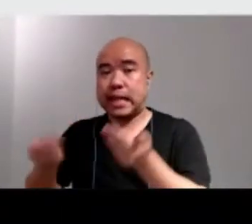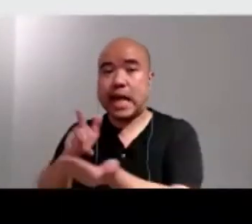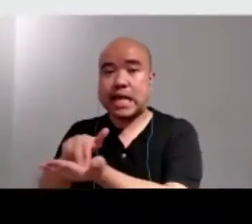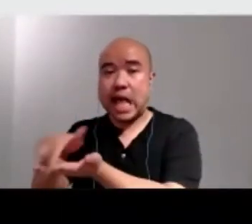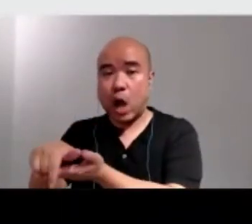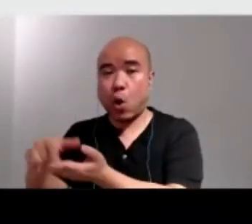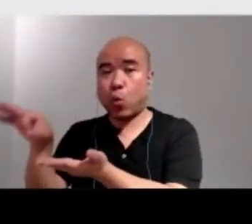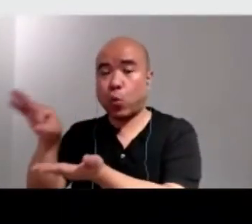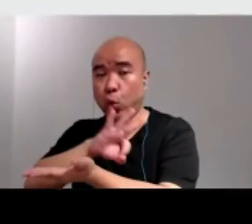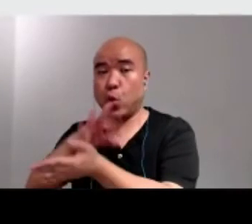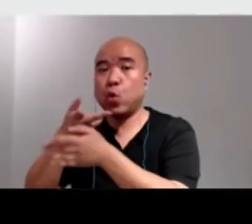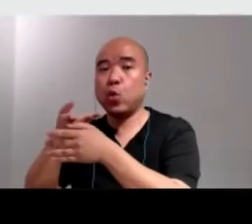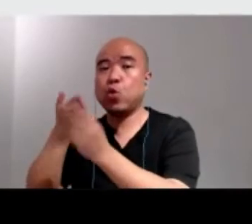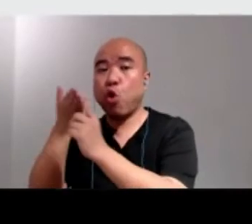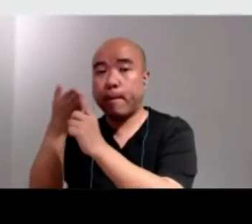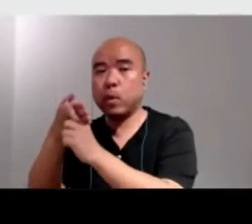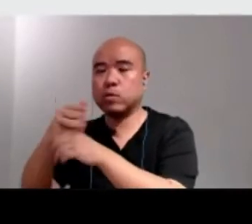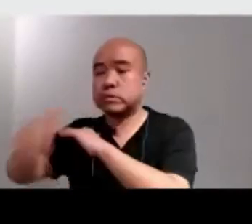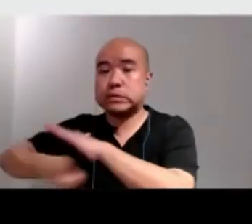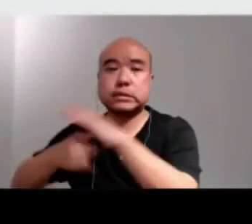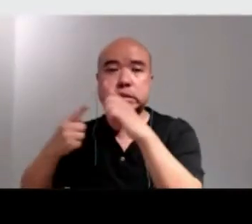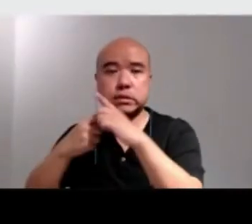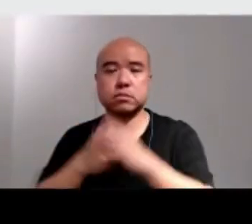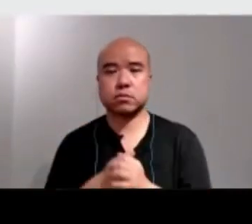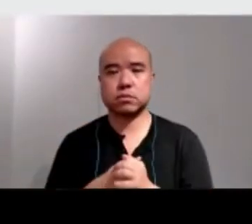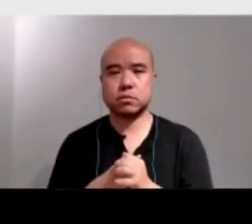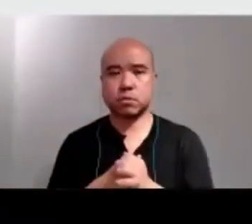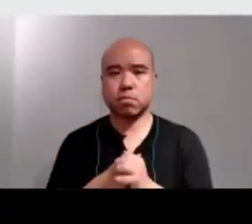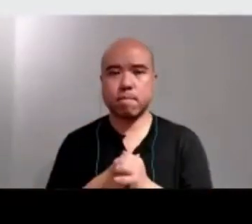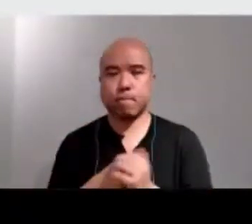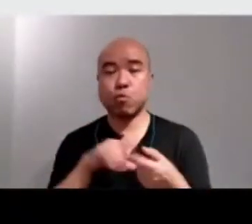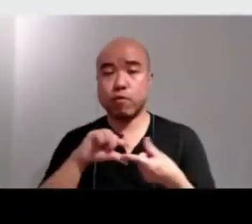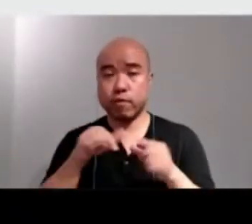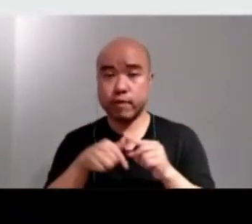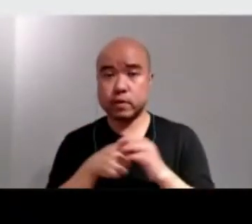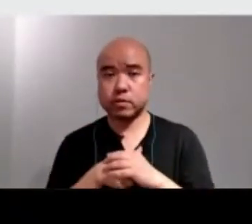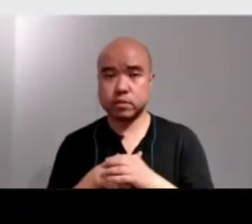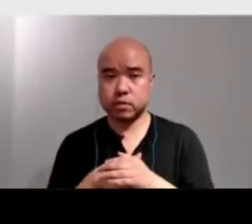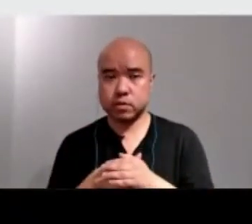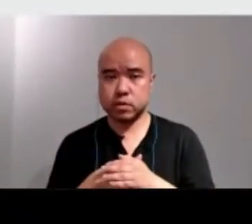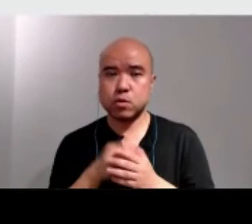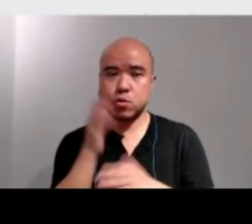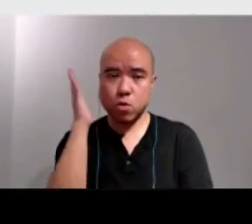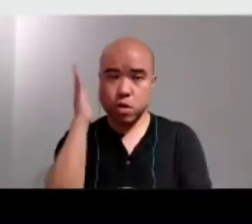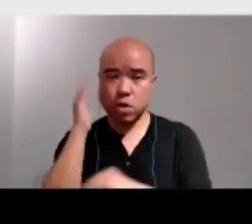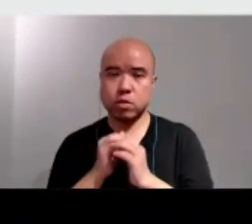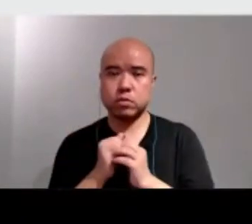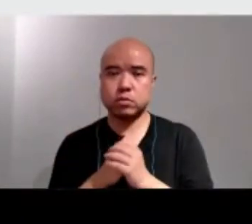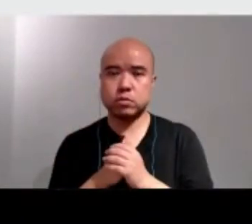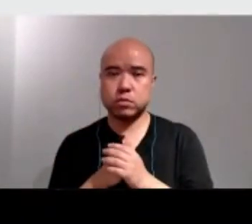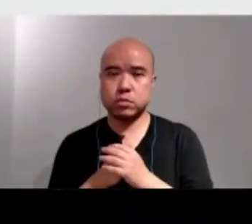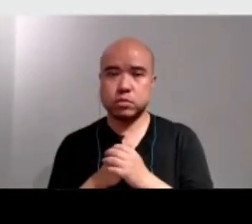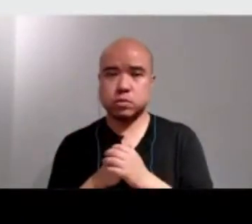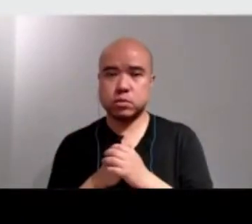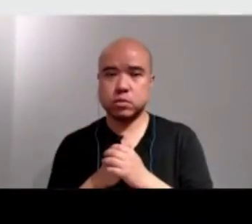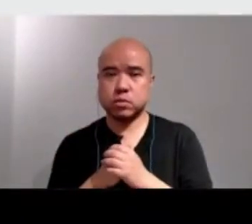民的。通常我們的籌款的途徑呢，就是正如剛才所說的講座，但是這段時間我們就做不到